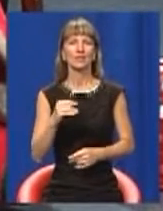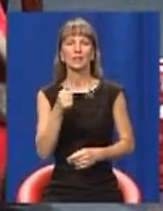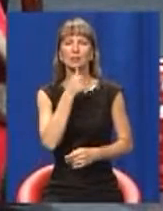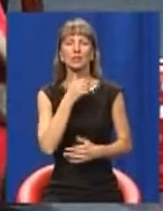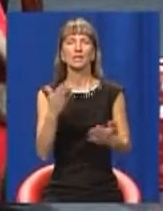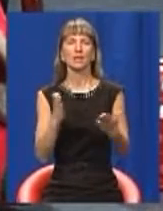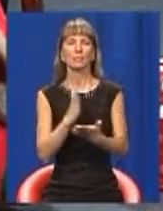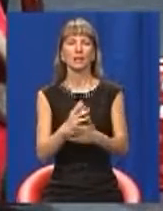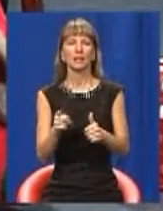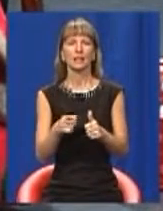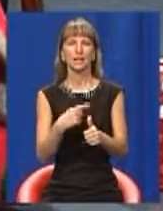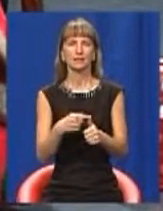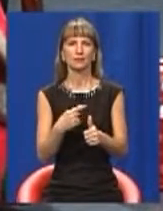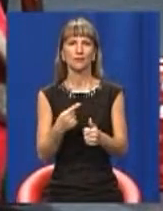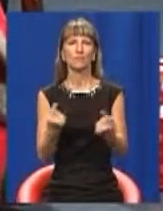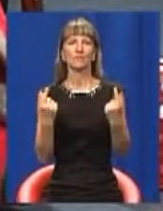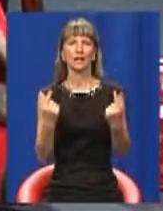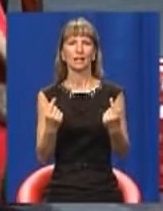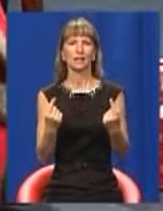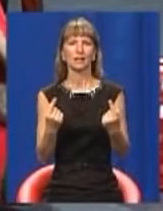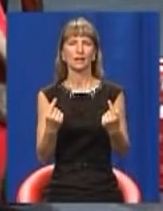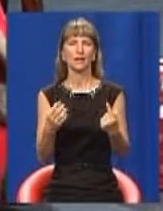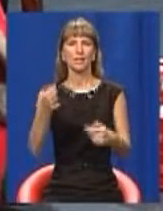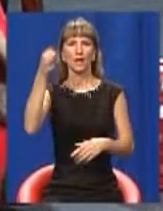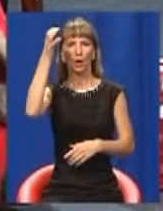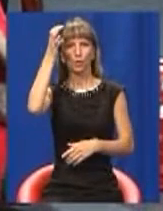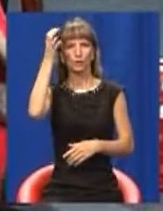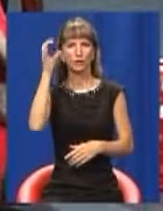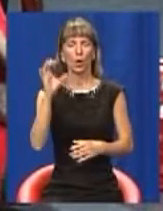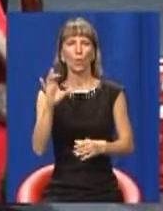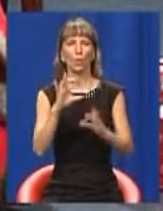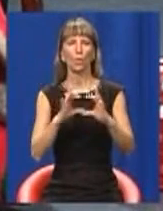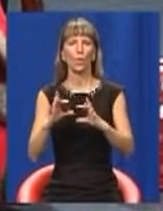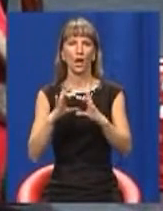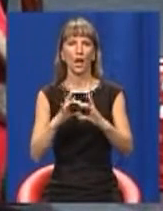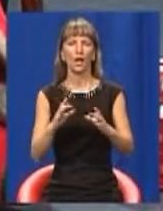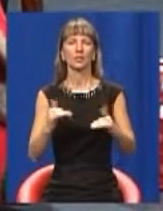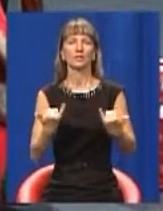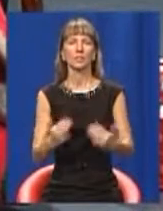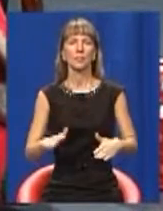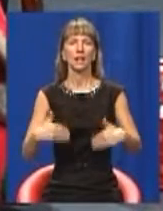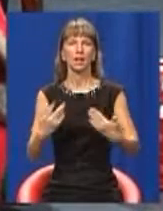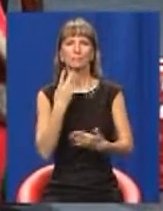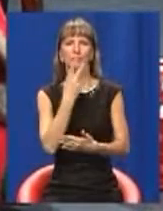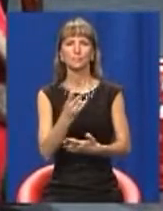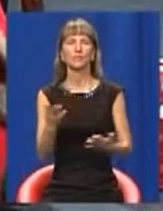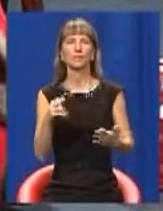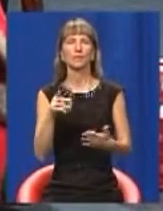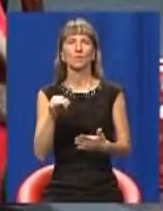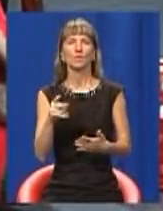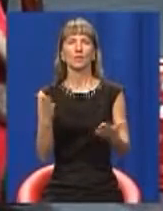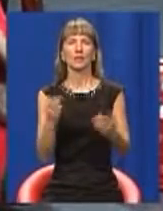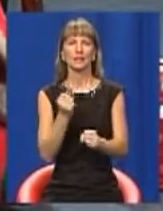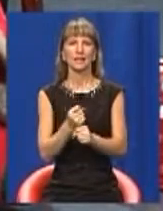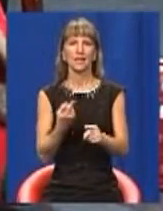експерименту, який має назву «Велика научна куля». Тому просто зараз пропонуємо переглянути про те, як робити